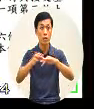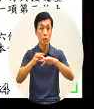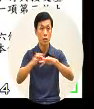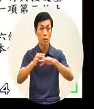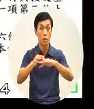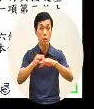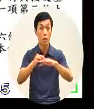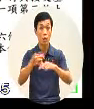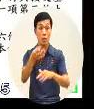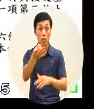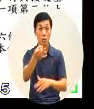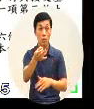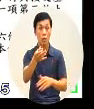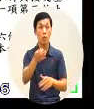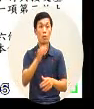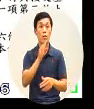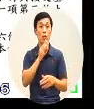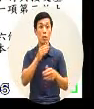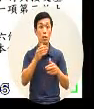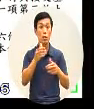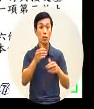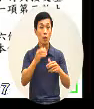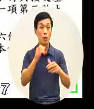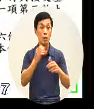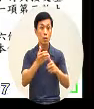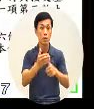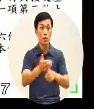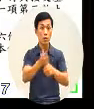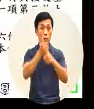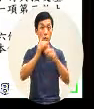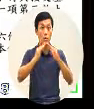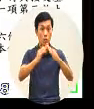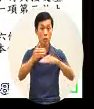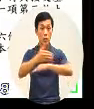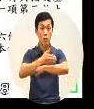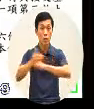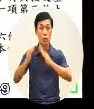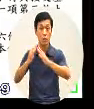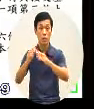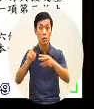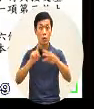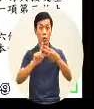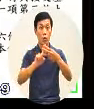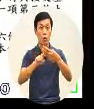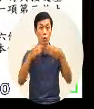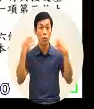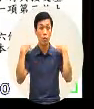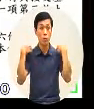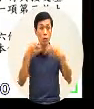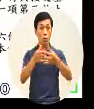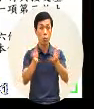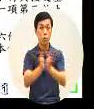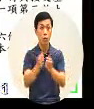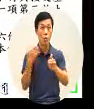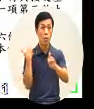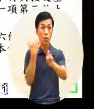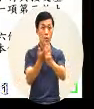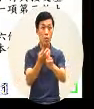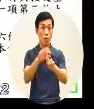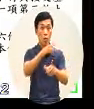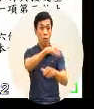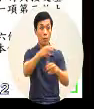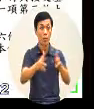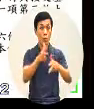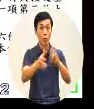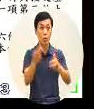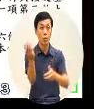额由直辖市或县市主管机关委托三家以上专业估价师